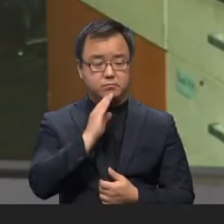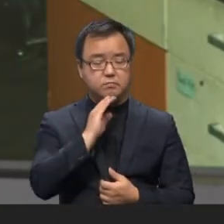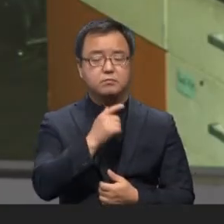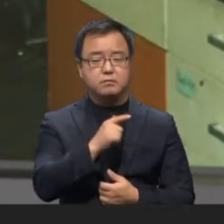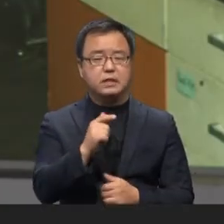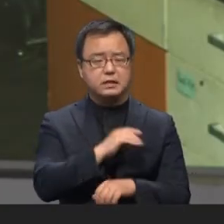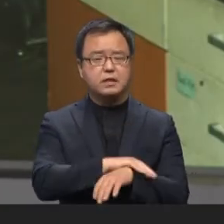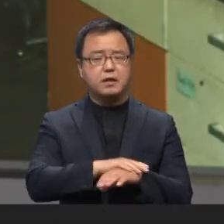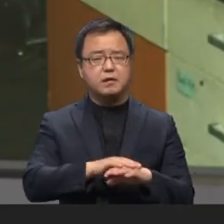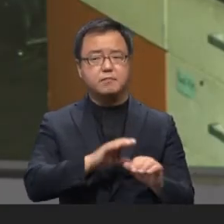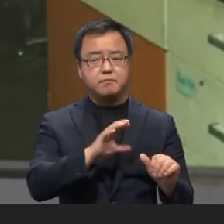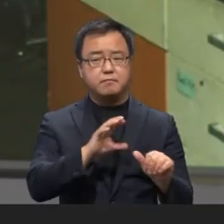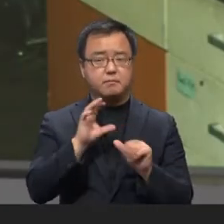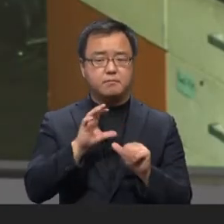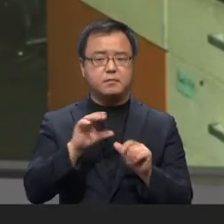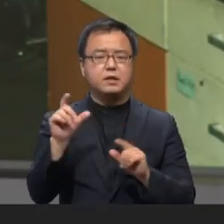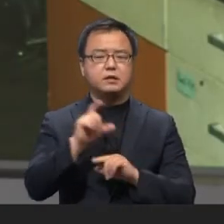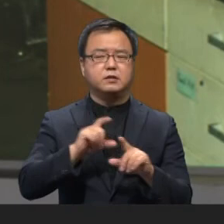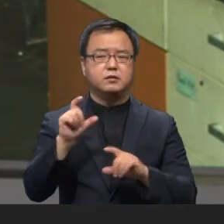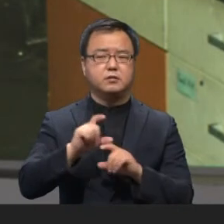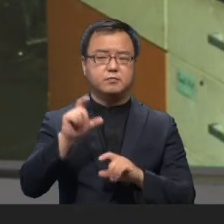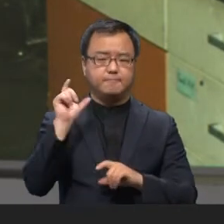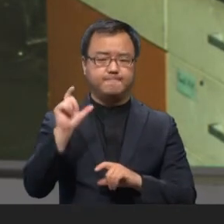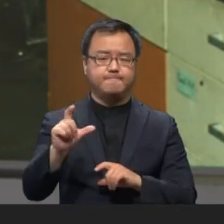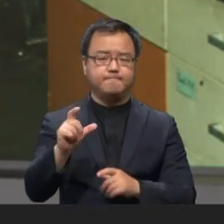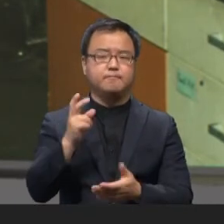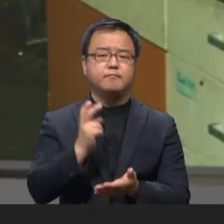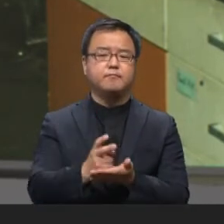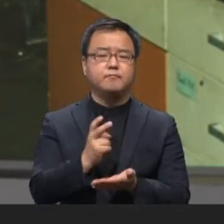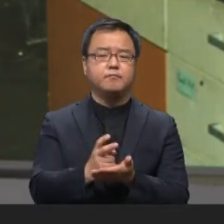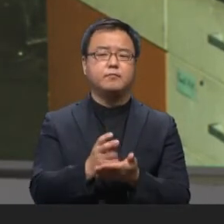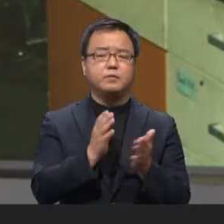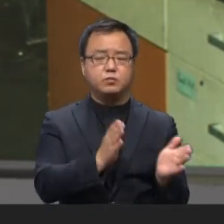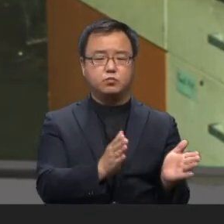잘 반영이 돼서 더 강한, 강력한 제도적 장치가